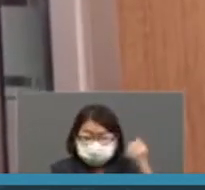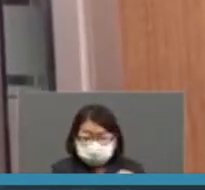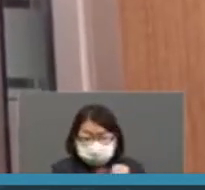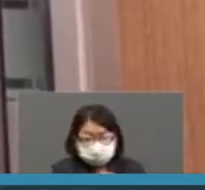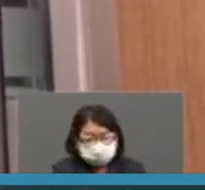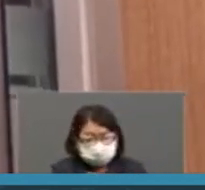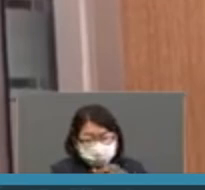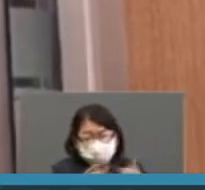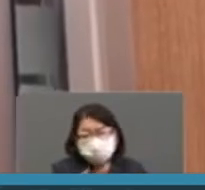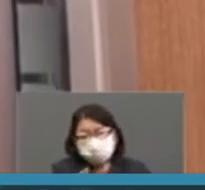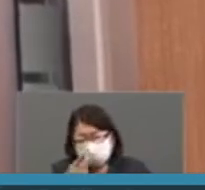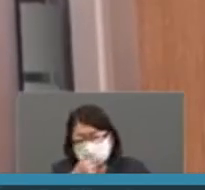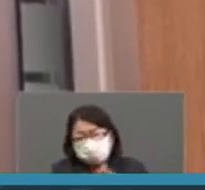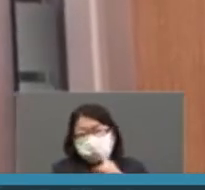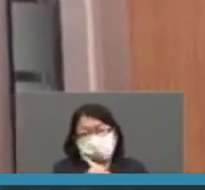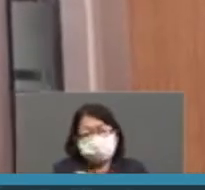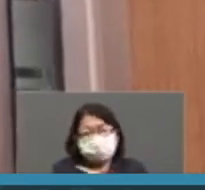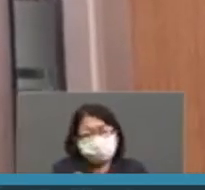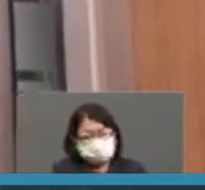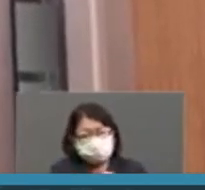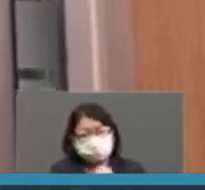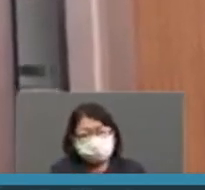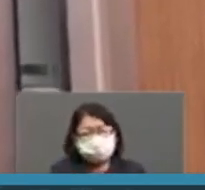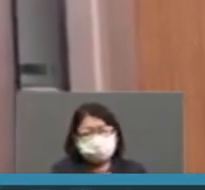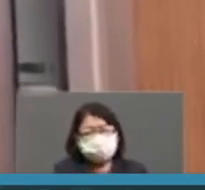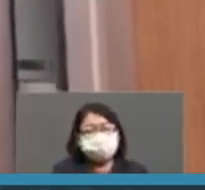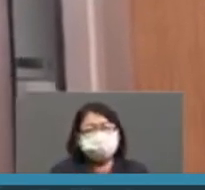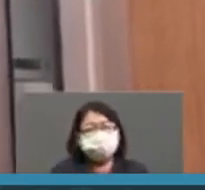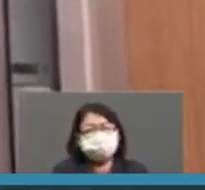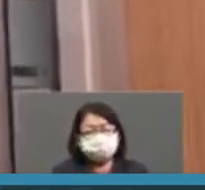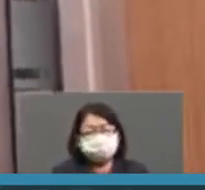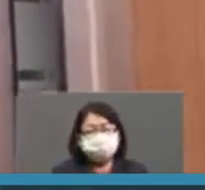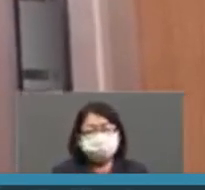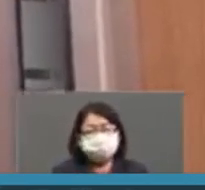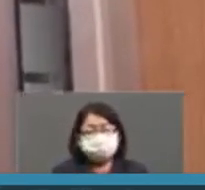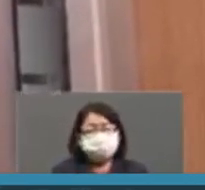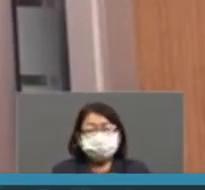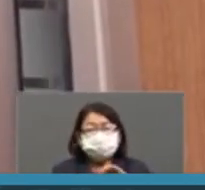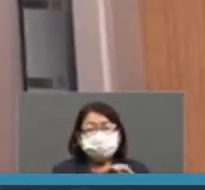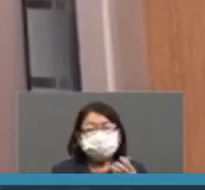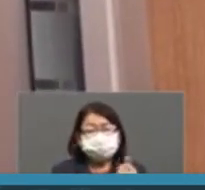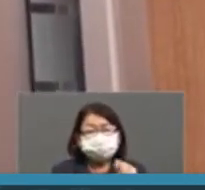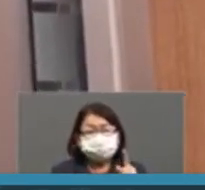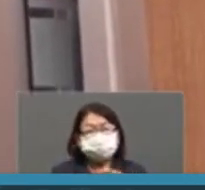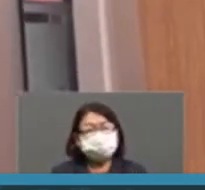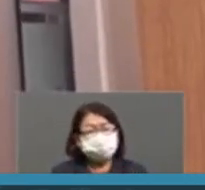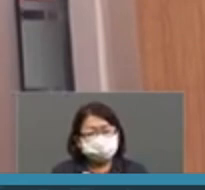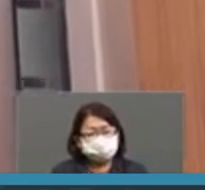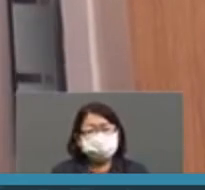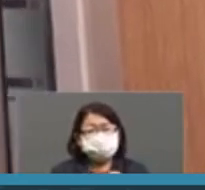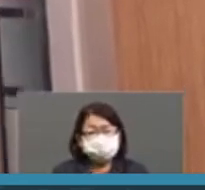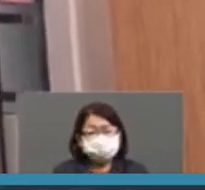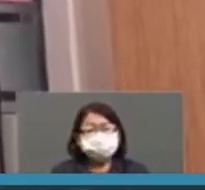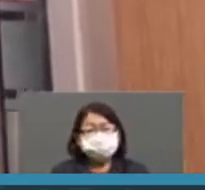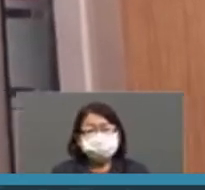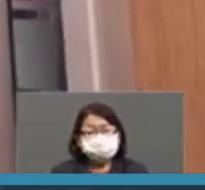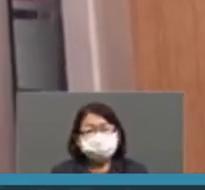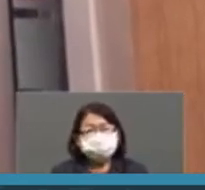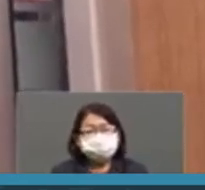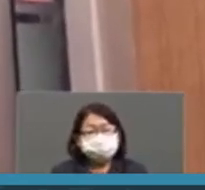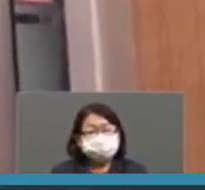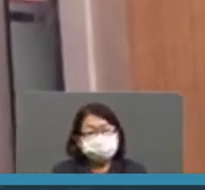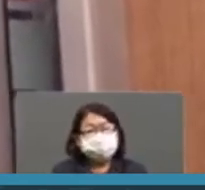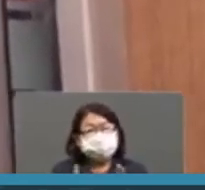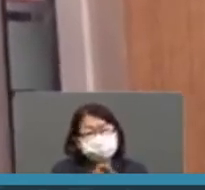บบการแพทย์ฉุกเฉินผ่านทางอากาศเอาไว้รองรับแล้ว ให้การเยียวยาดูแลทั้งผู้บาดเจ็บเอง